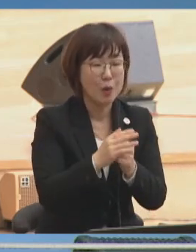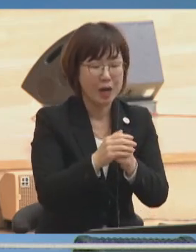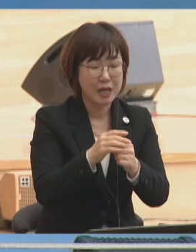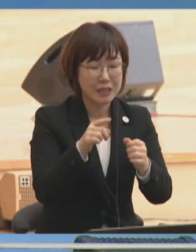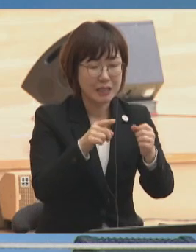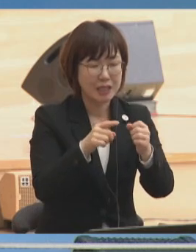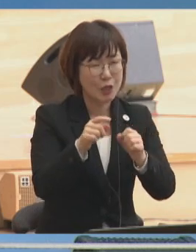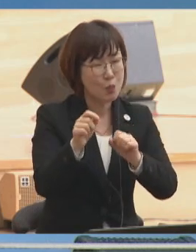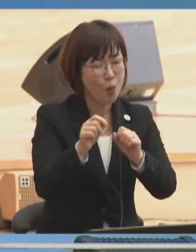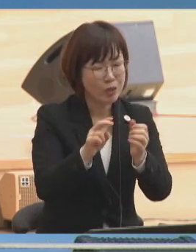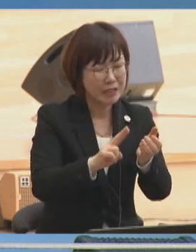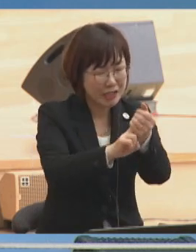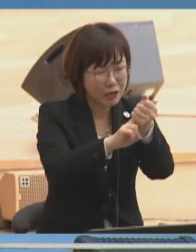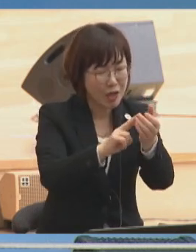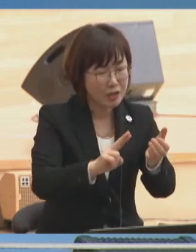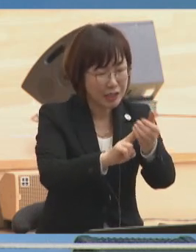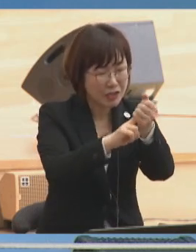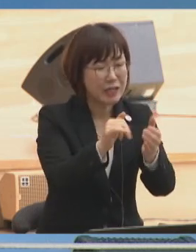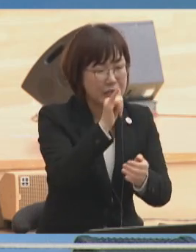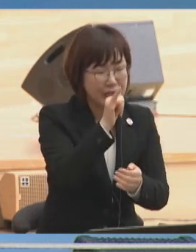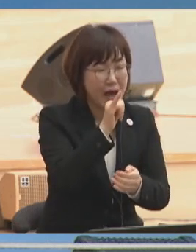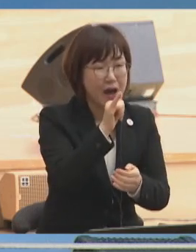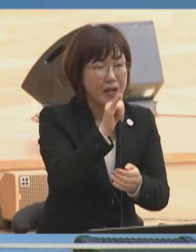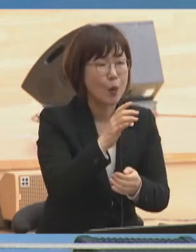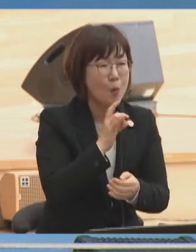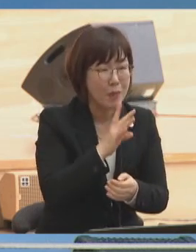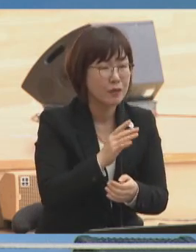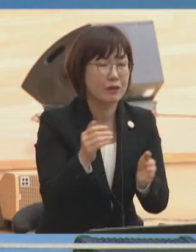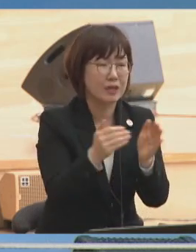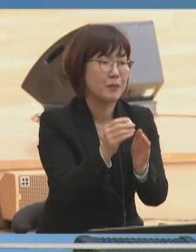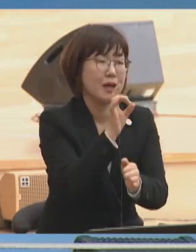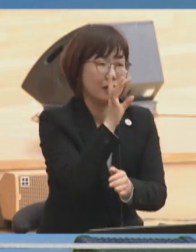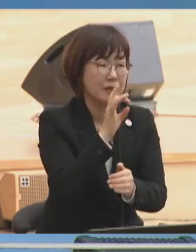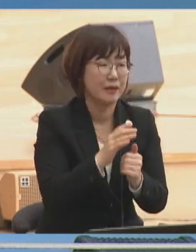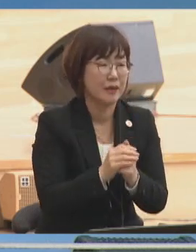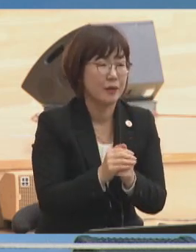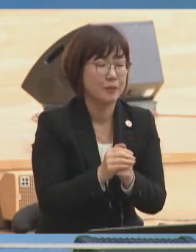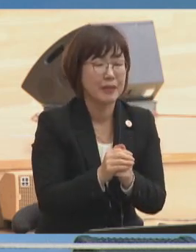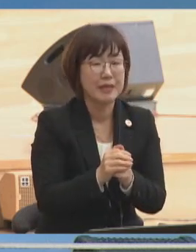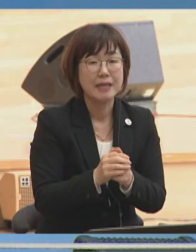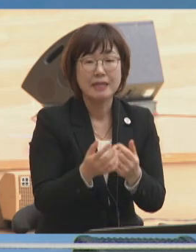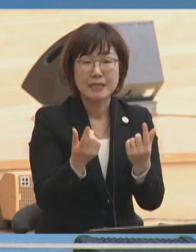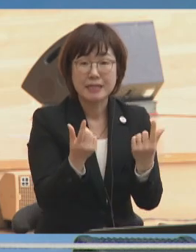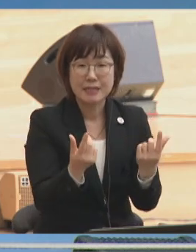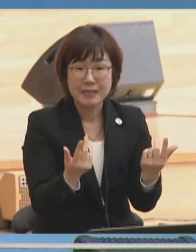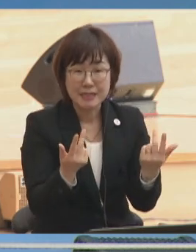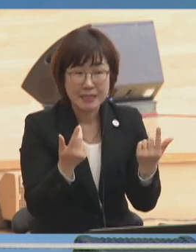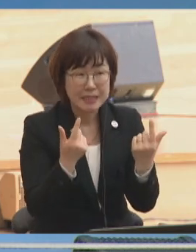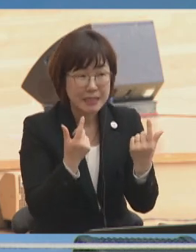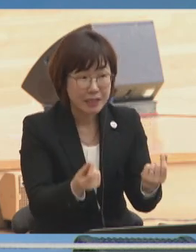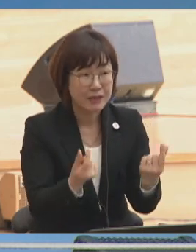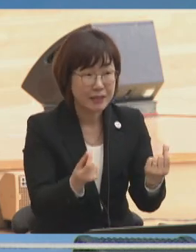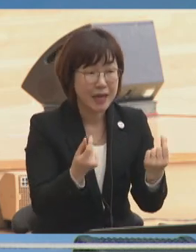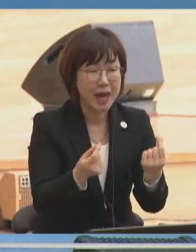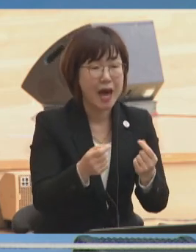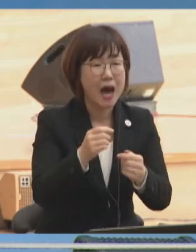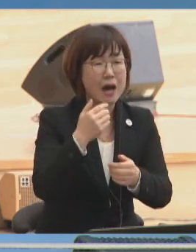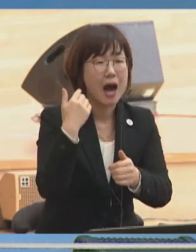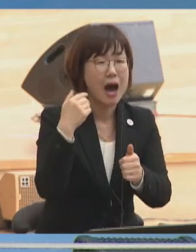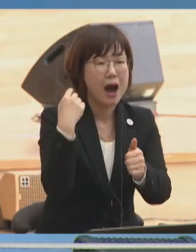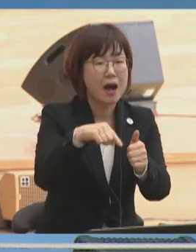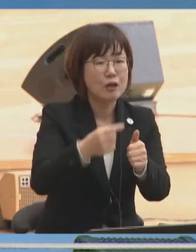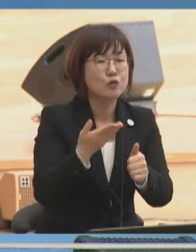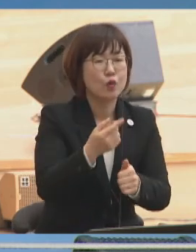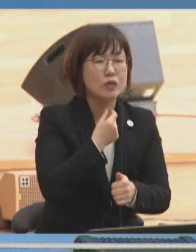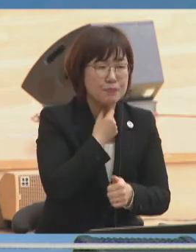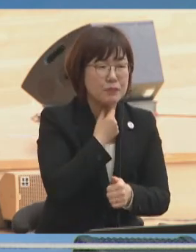일어났다. 그 정도로 끝나는 게 아니죠. 그러면서까지 알려주고 싶었던 메시지가 있죠. 자, 초자연적인